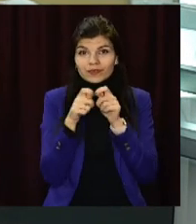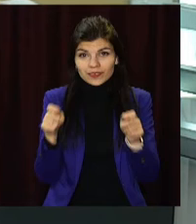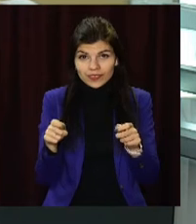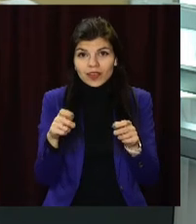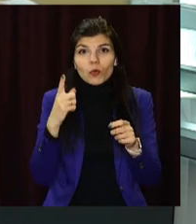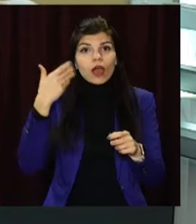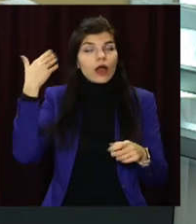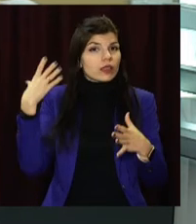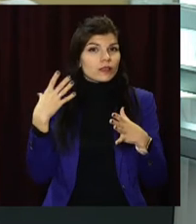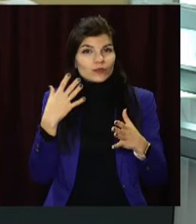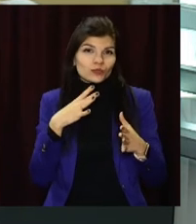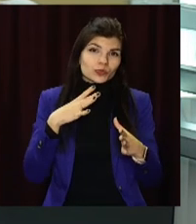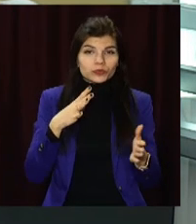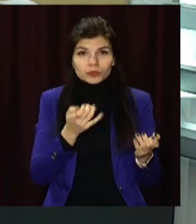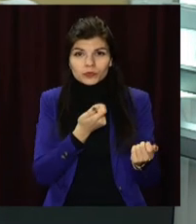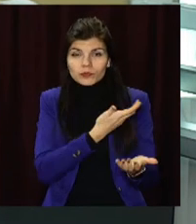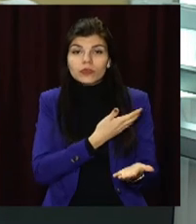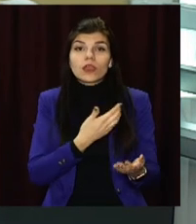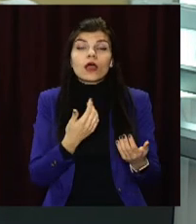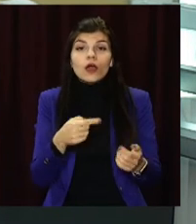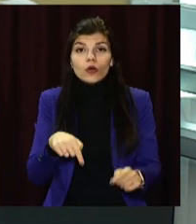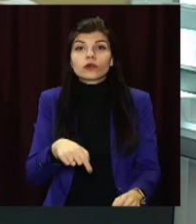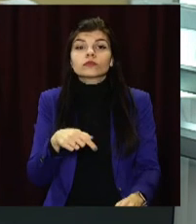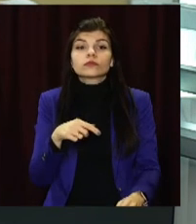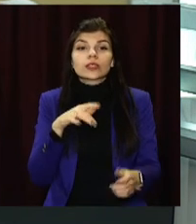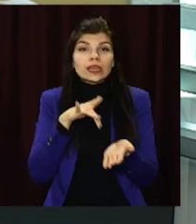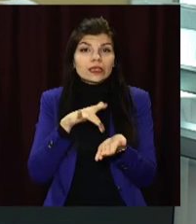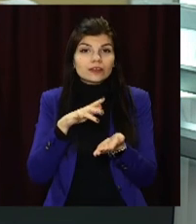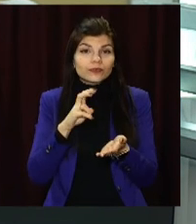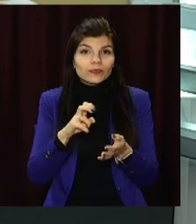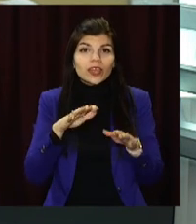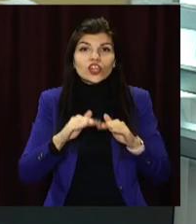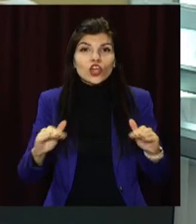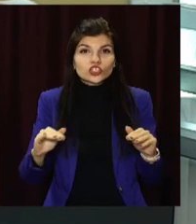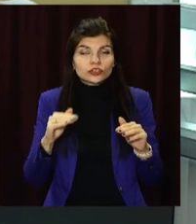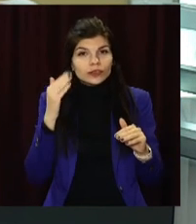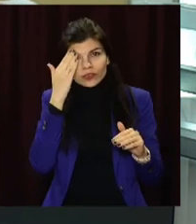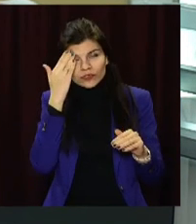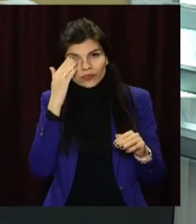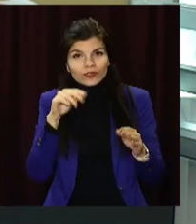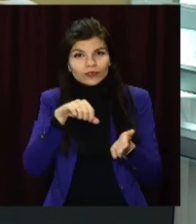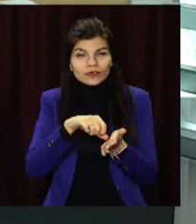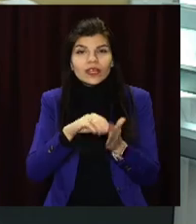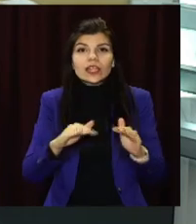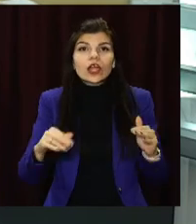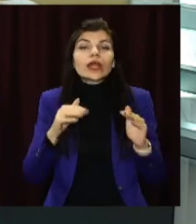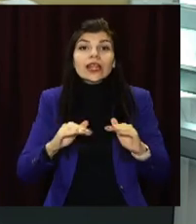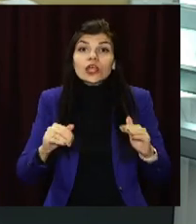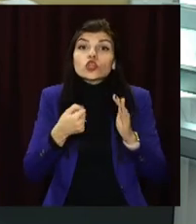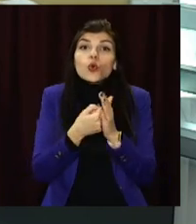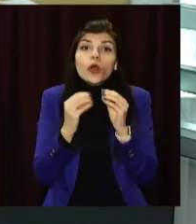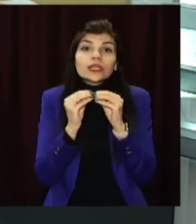на біло-чорних дошках відбулись на базі Центру позашкільної роботи та дитячої творчості. Участь у турнірі взяли діти до 10